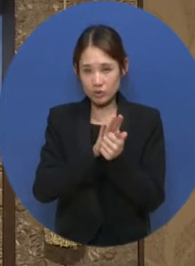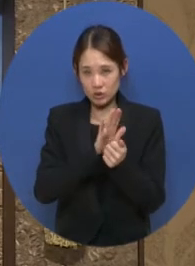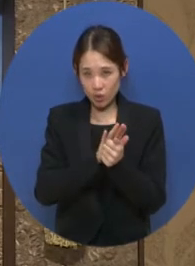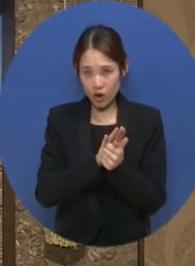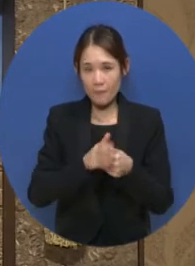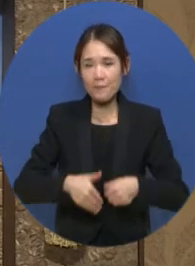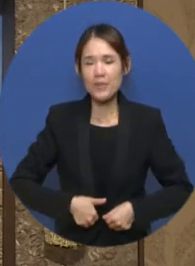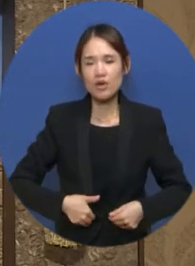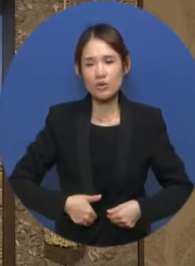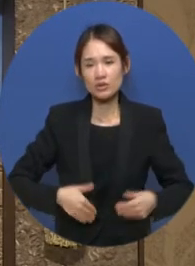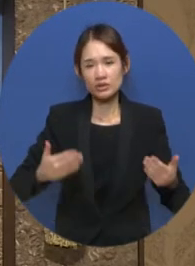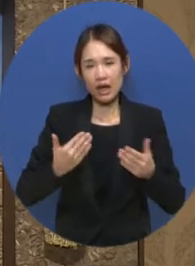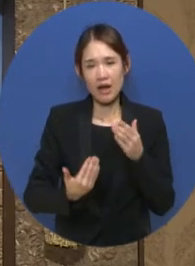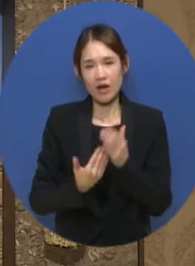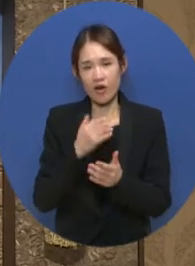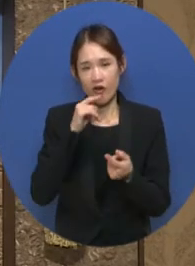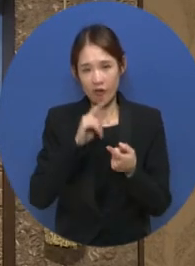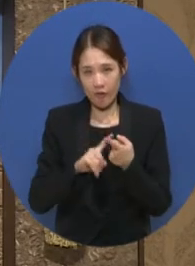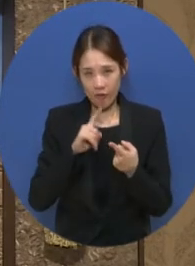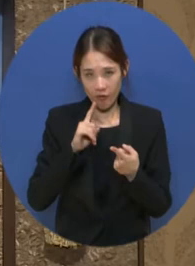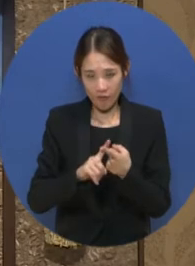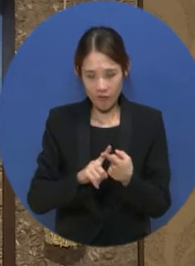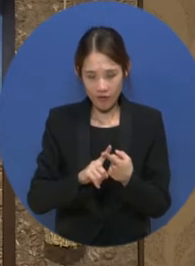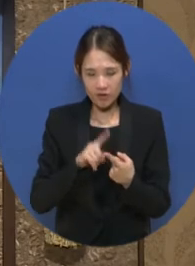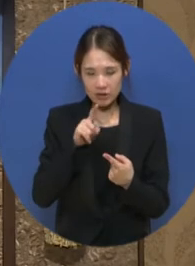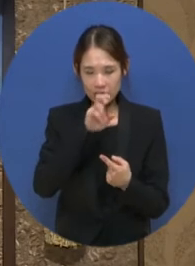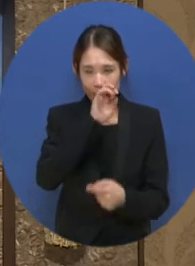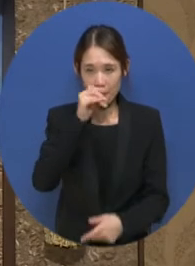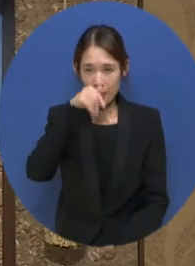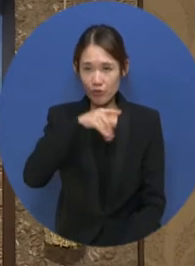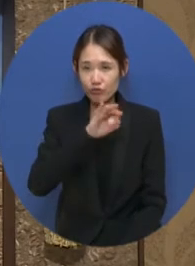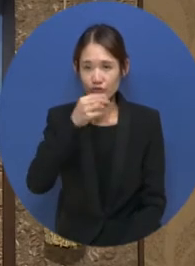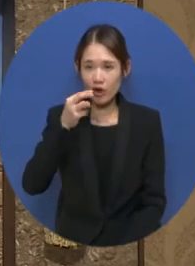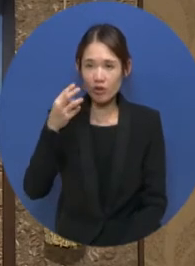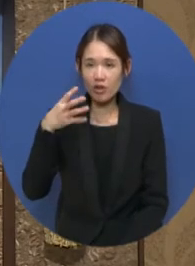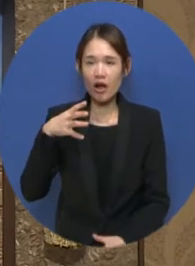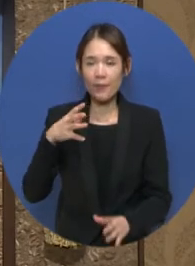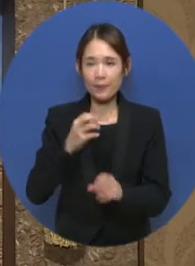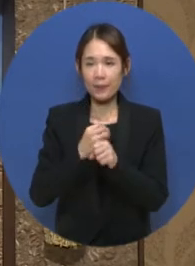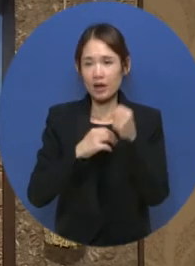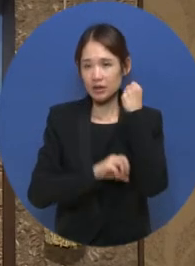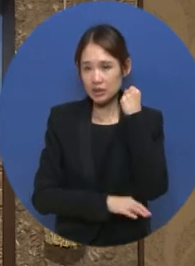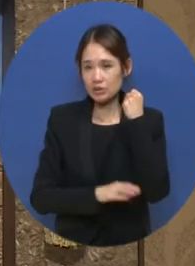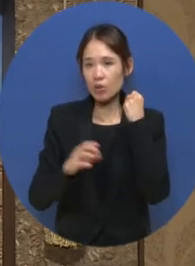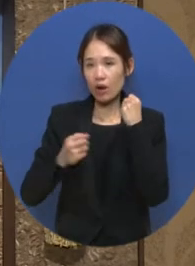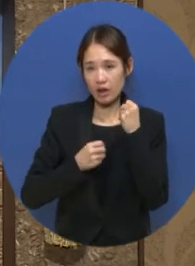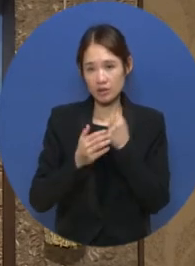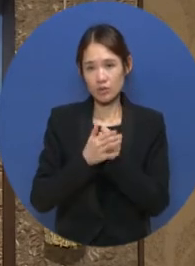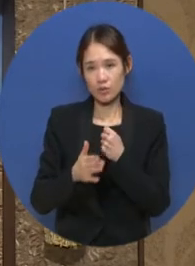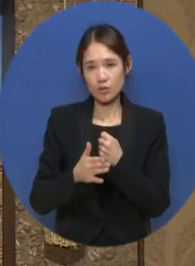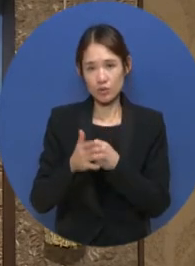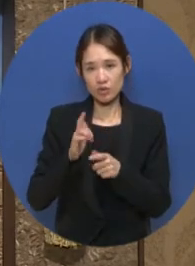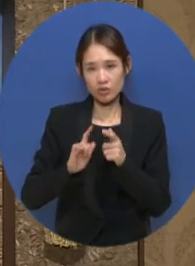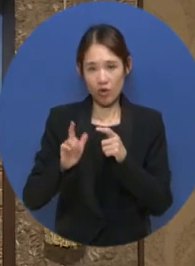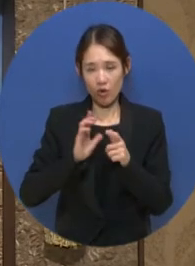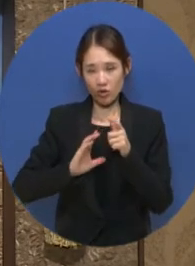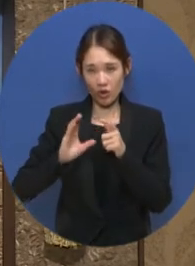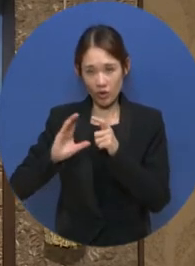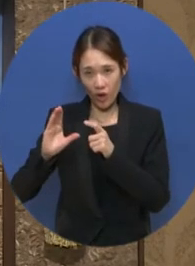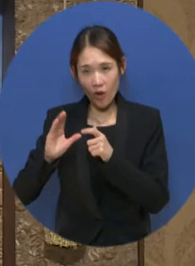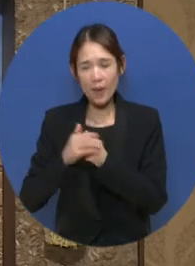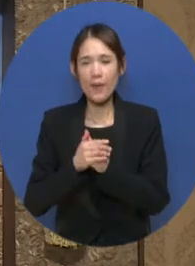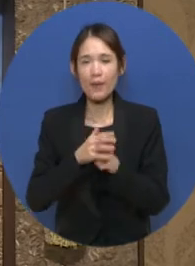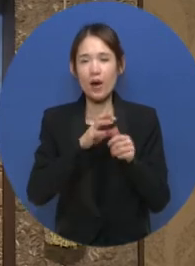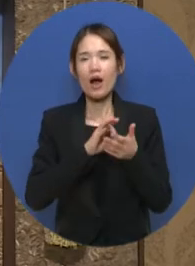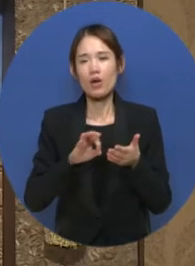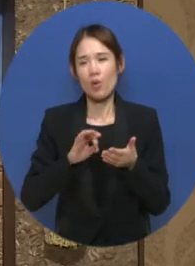2 또 필요한 사건들에 대해서 이 메뉴를 좀 토대로 해서 4 이제 보충적으로 또 보안 적으로 또